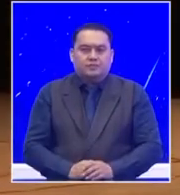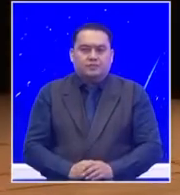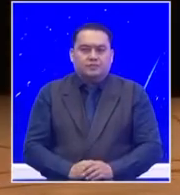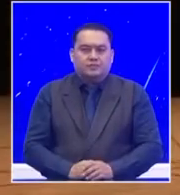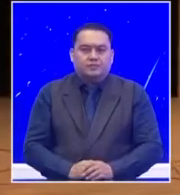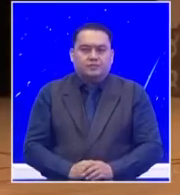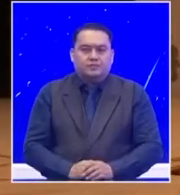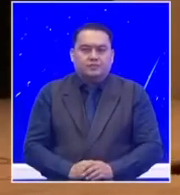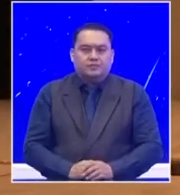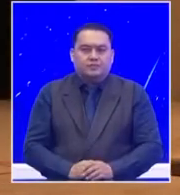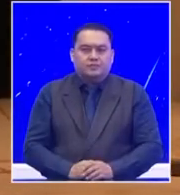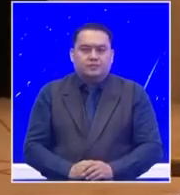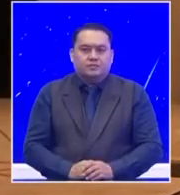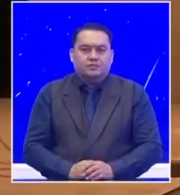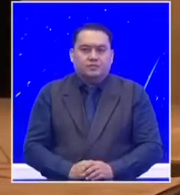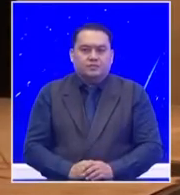қарғыланбасаң,